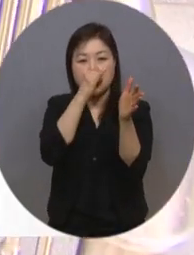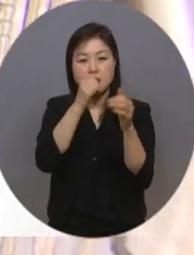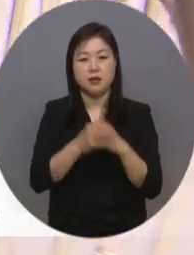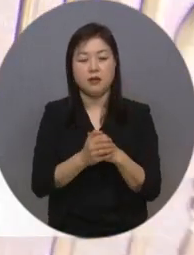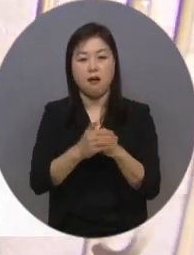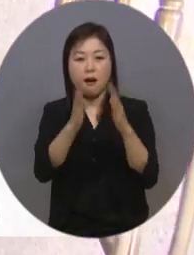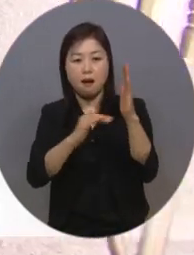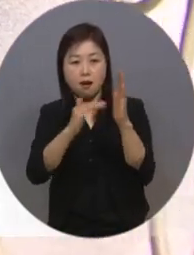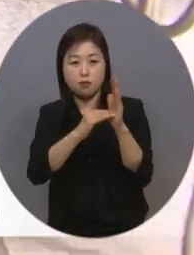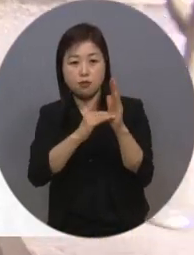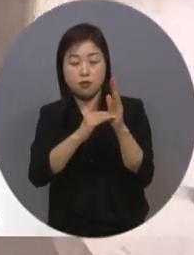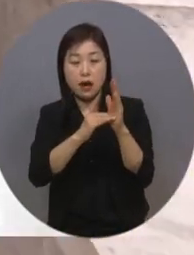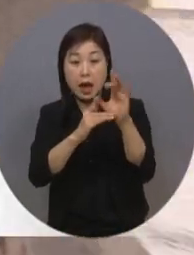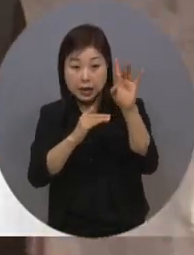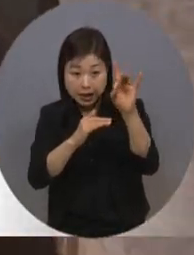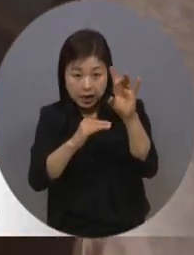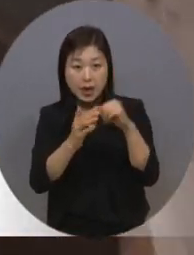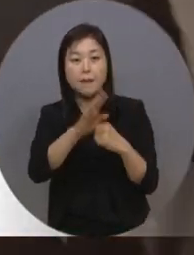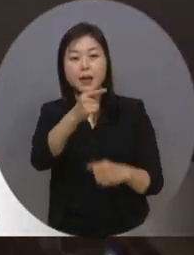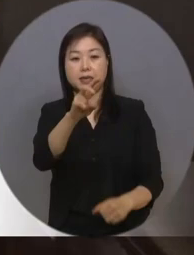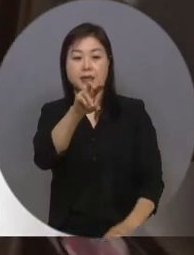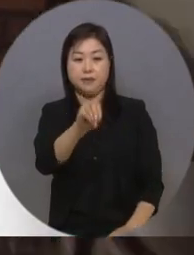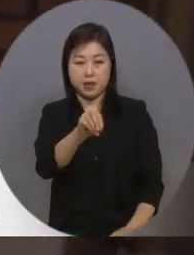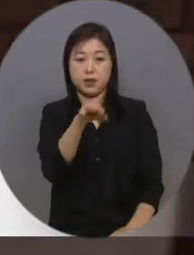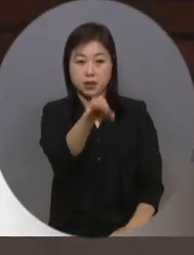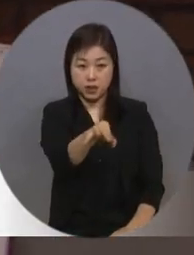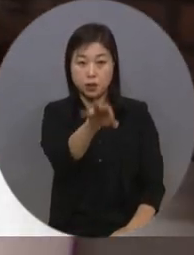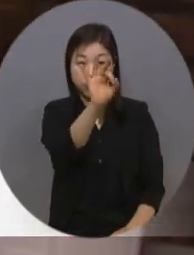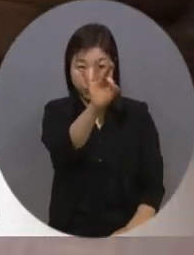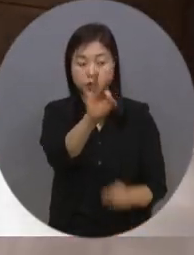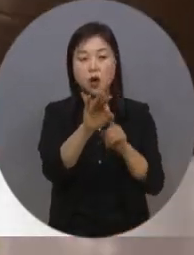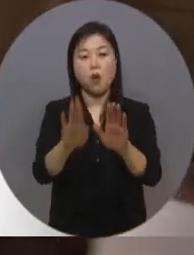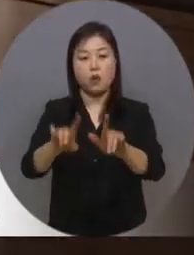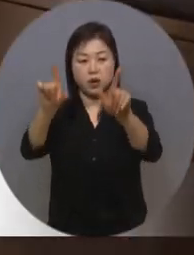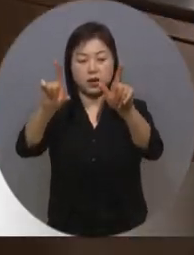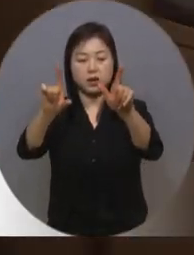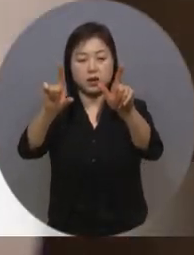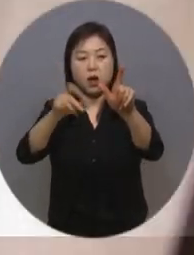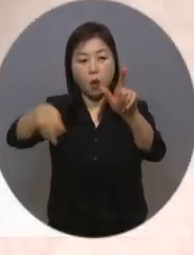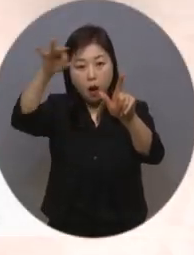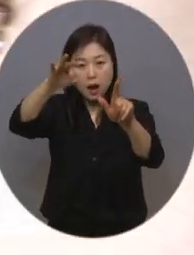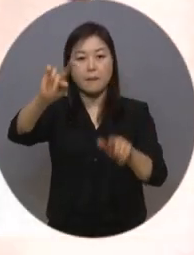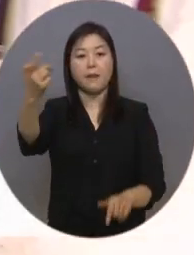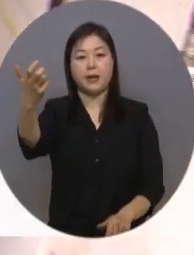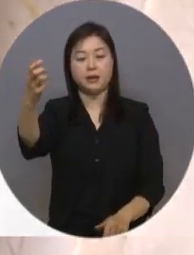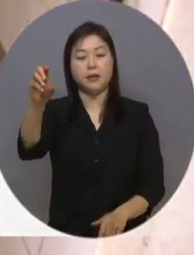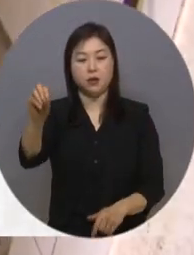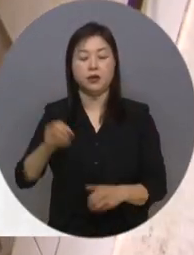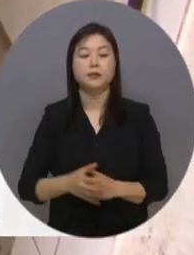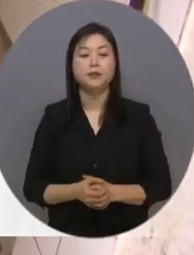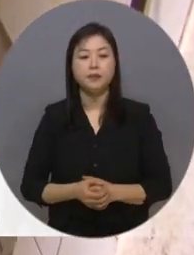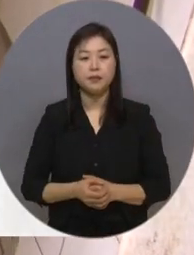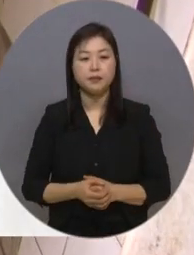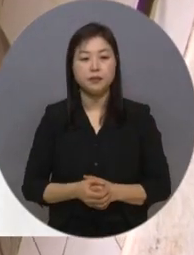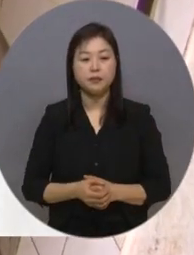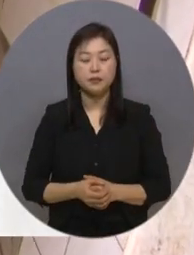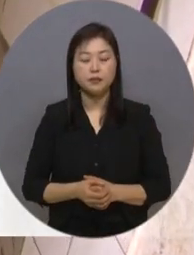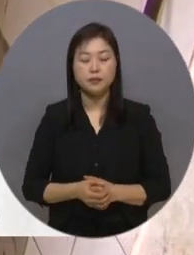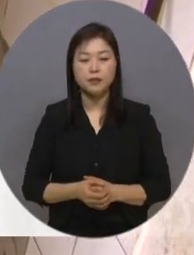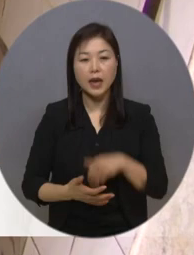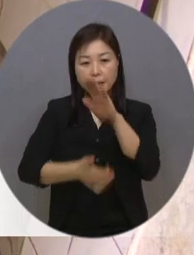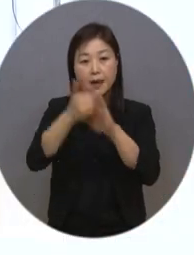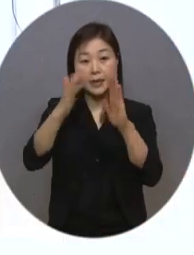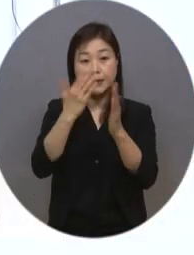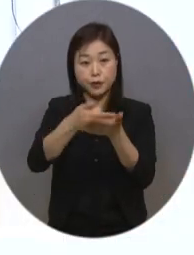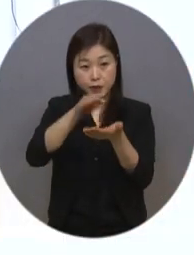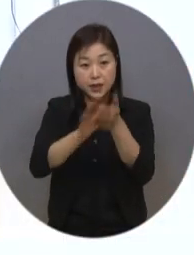가구당 최대 120만 원 지급하던 지원 금액도 올해부터 180만 원으로 상향됐습니다. 희망의 집수리